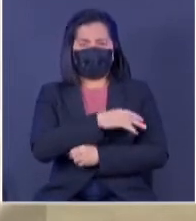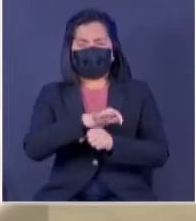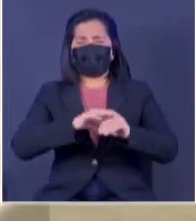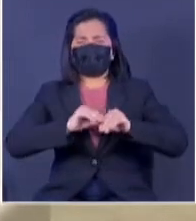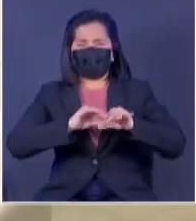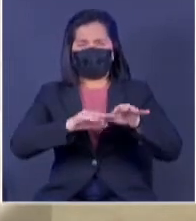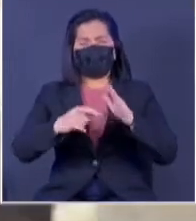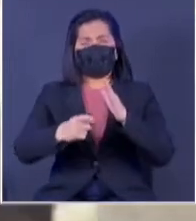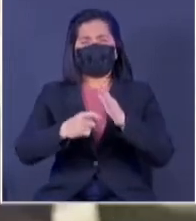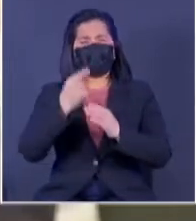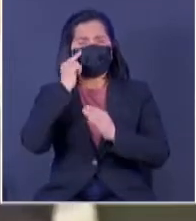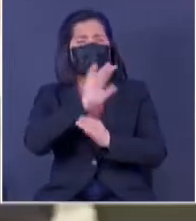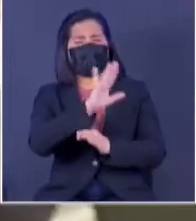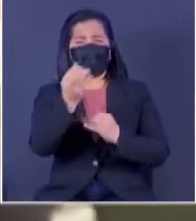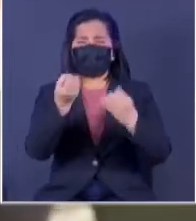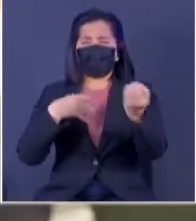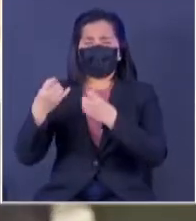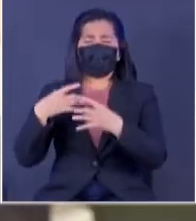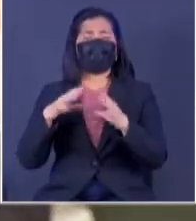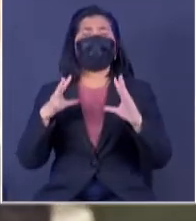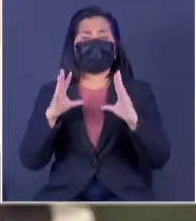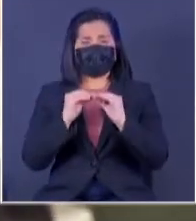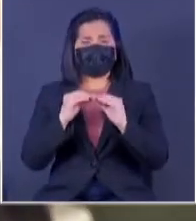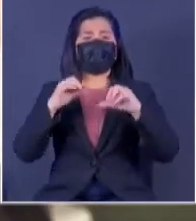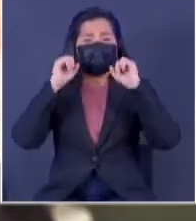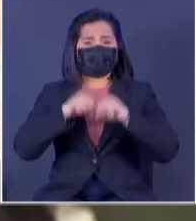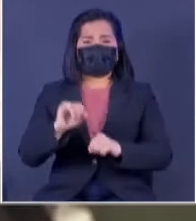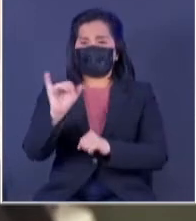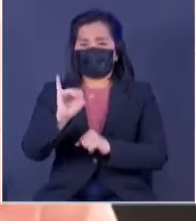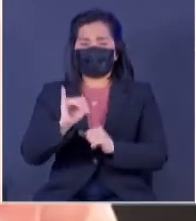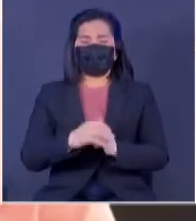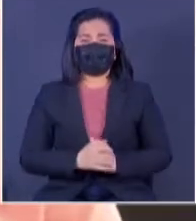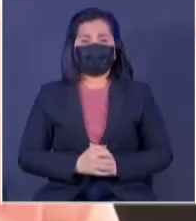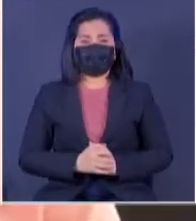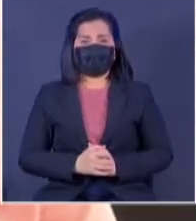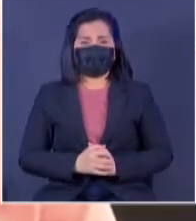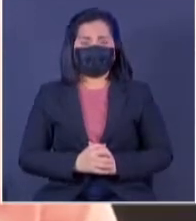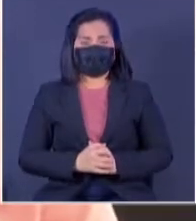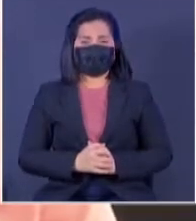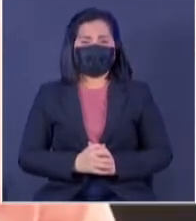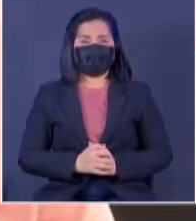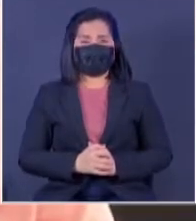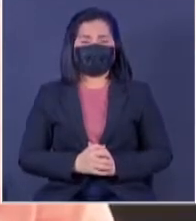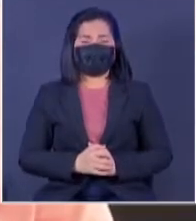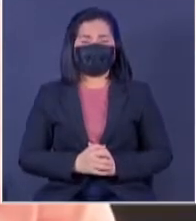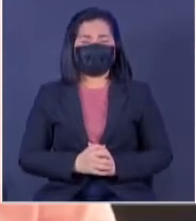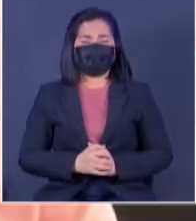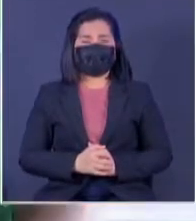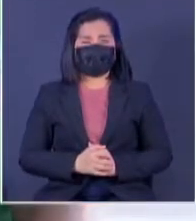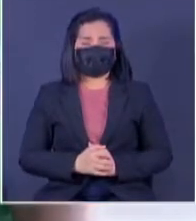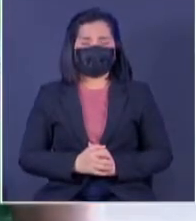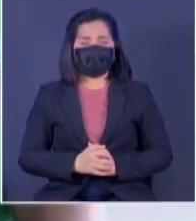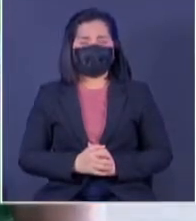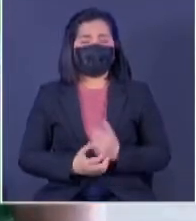ซึ่งทั้งหมดเนี่ยคือการแสดงความเห็นในที่ประชุมไม่ใช่ข้อสรุปและคุณหมอยังได้ระบุเพิ่มเติมนะครับว่าได้คุ